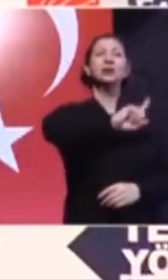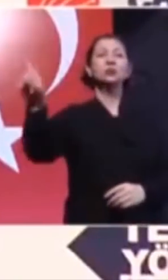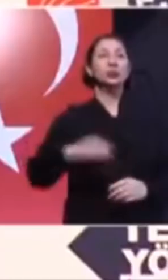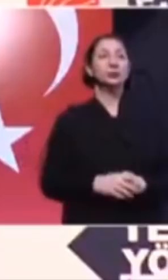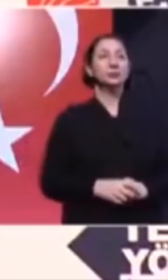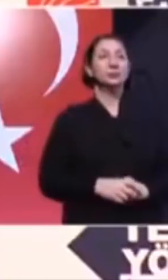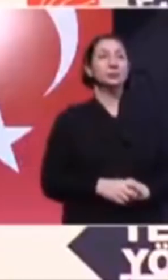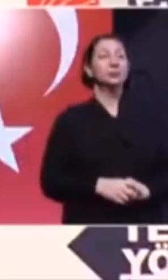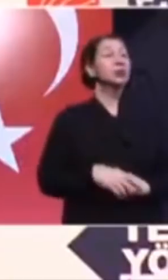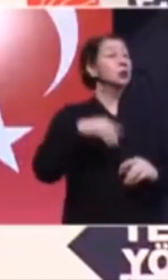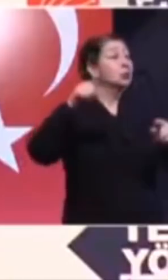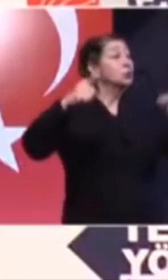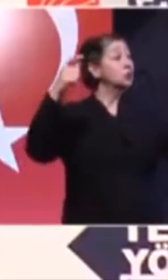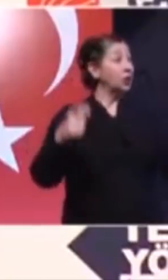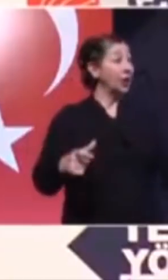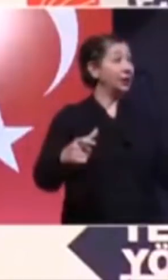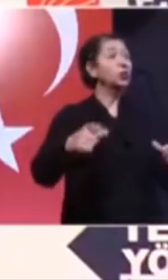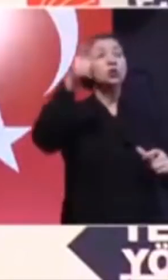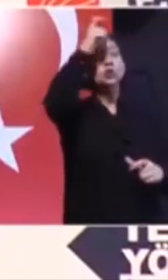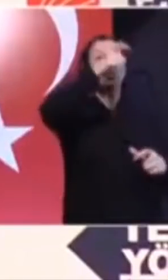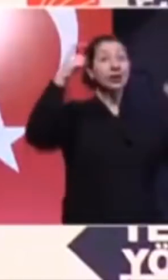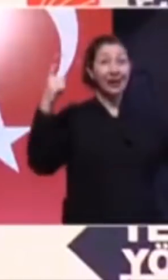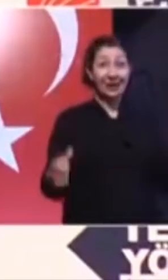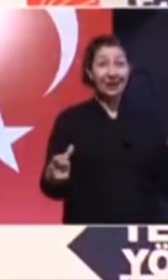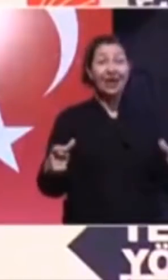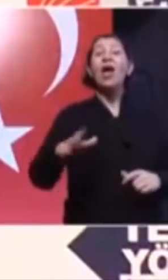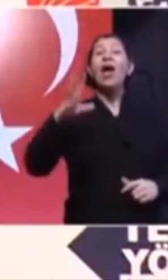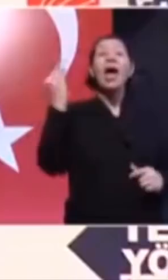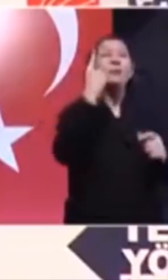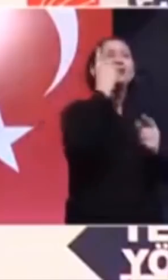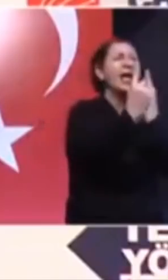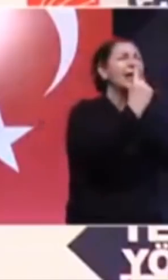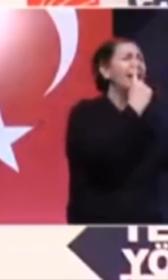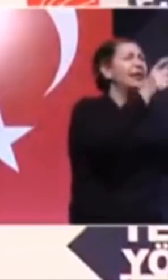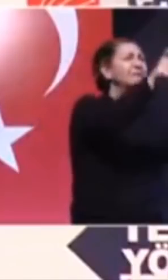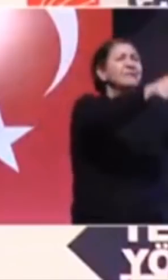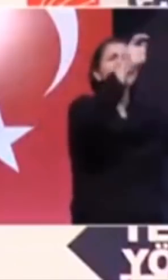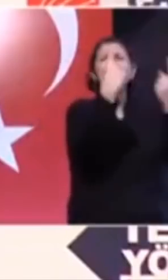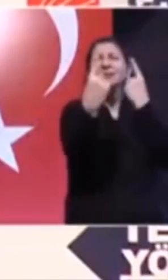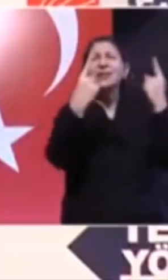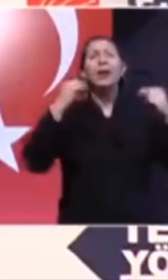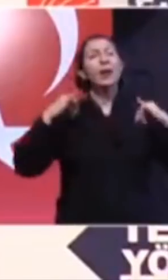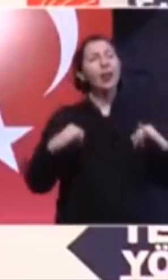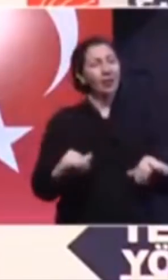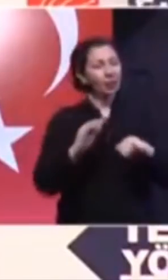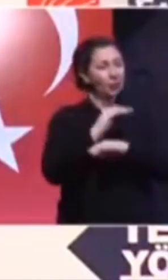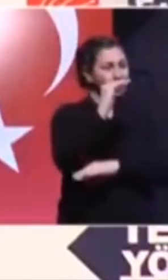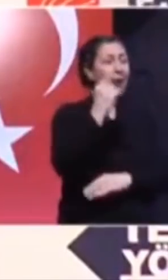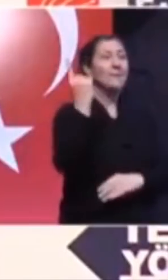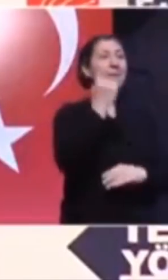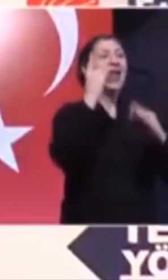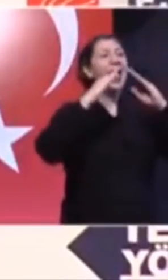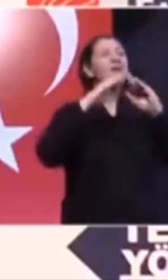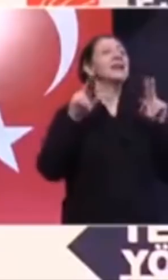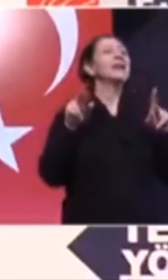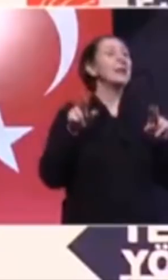vazgeçmeyeceğiz. Bu şehrin ve ülkemizin her bir vatandaşının huzurlu yaşayacağı bir ev